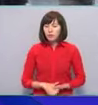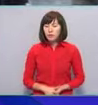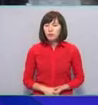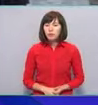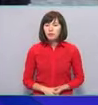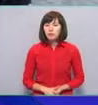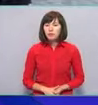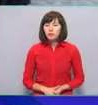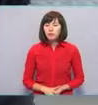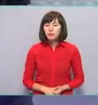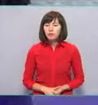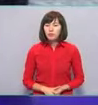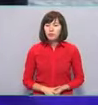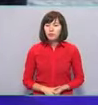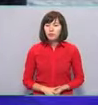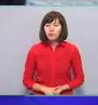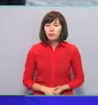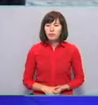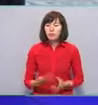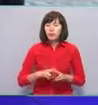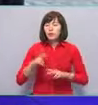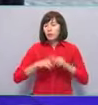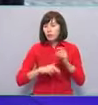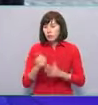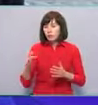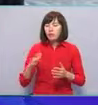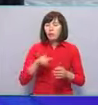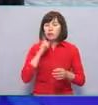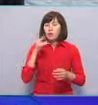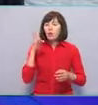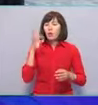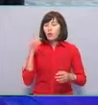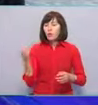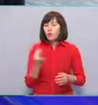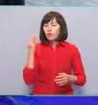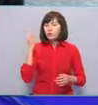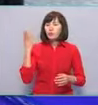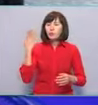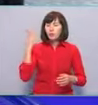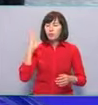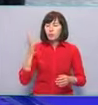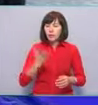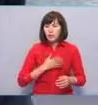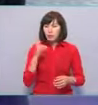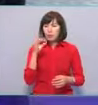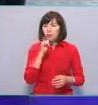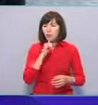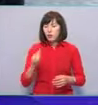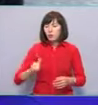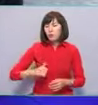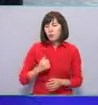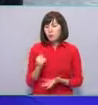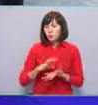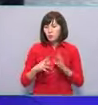молодой, но старый. Бұл қаланың құрылғанымен есептесек жас, бірақ тарихы өте тереңде екен. Мен Кентауда тұратын